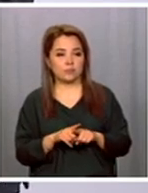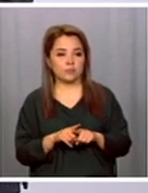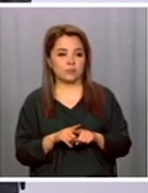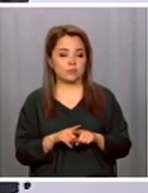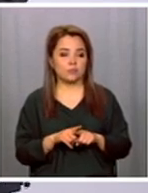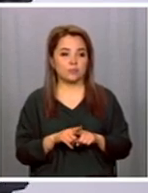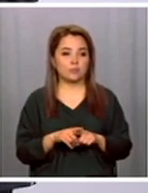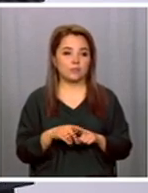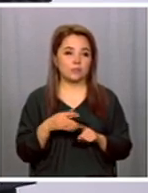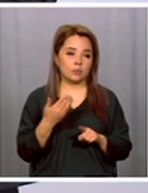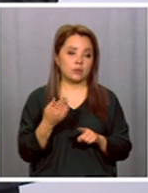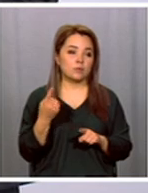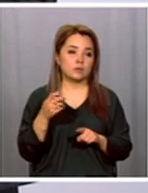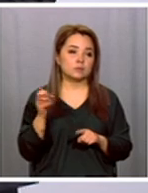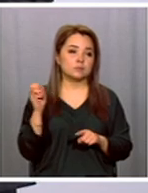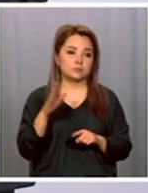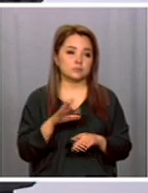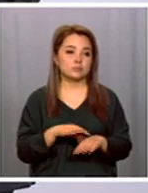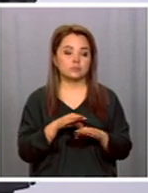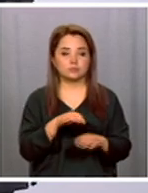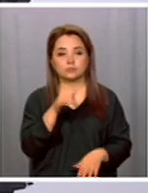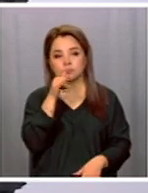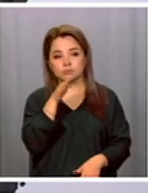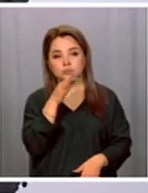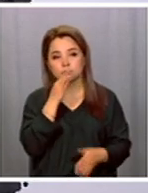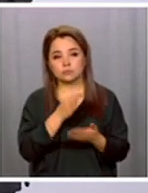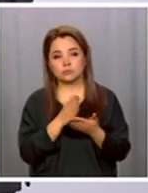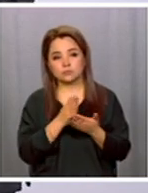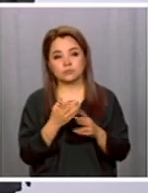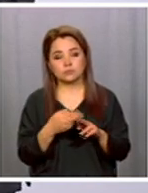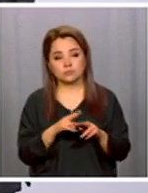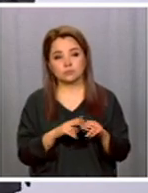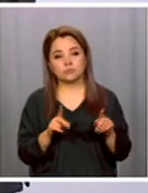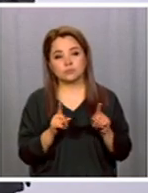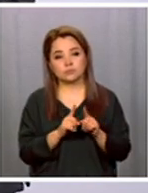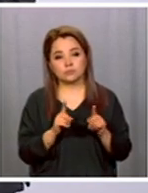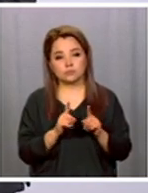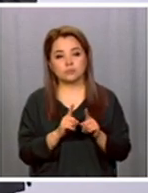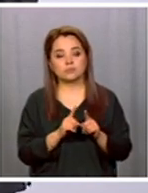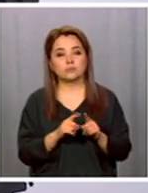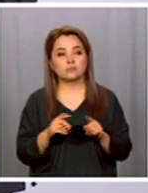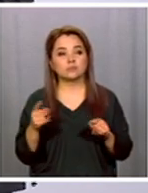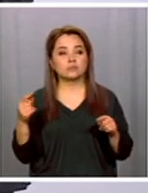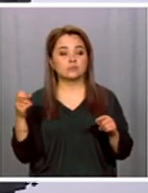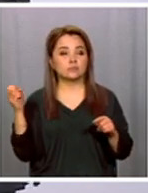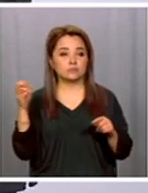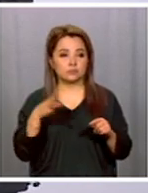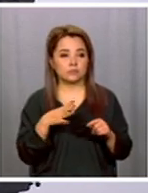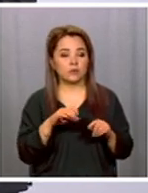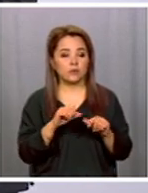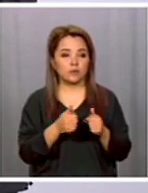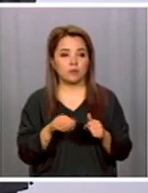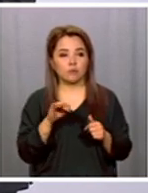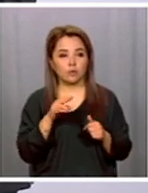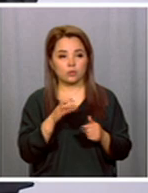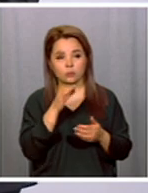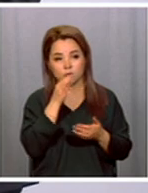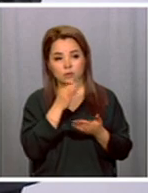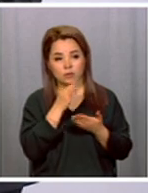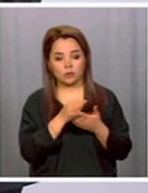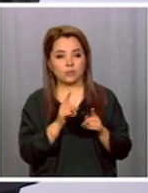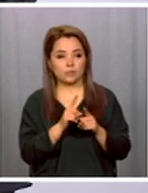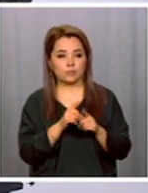жаңа бірінші сәулені жүргізе алмайын деп отырмыз болар. Байқадыңыздар ма? Үйткені шағылып қайтадан бізде фокусқа кете алмайды деген. Сол үшін бірінші фокус